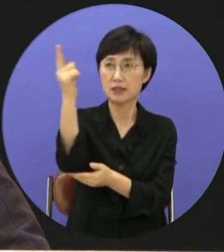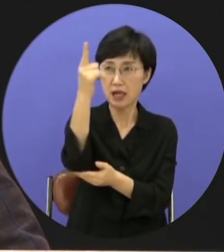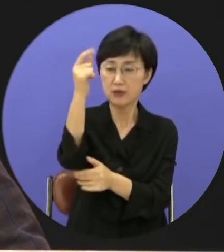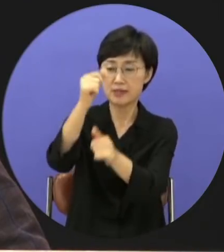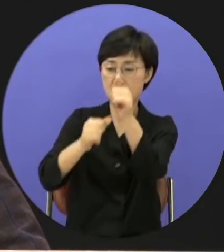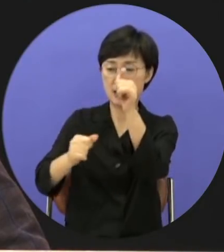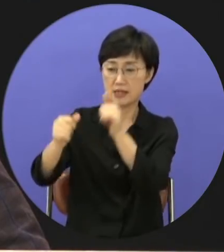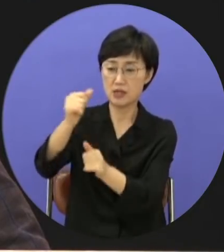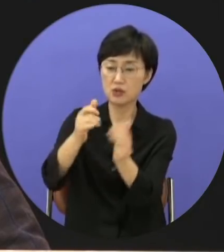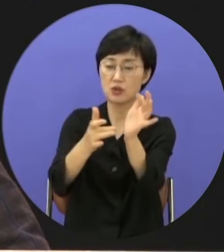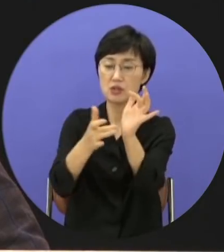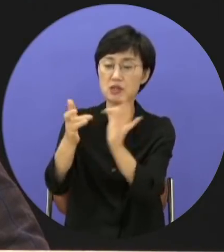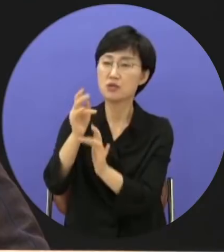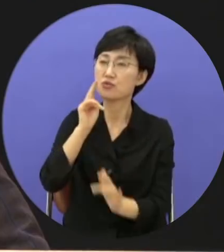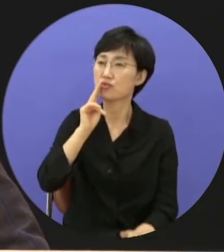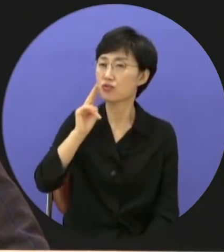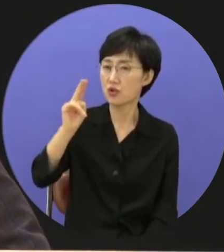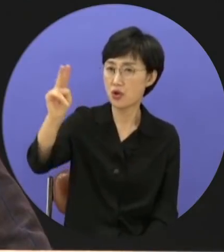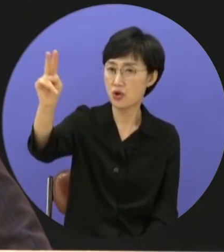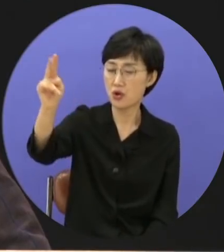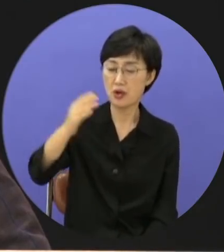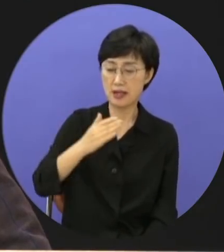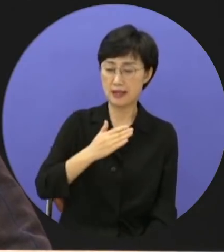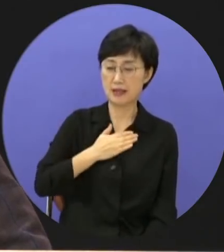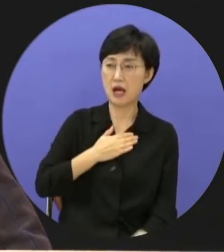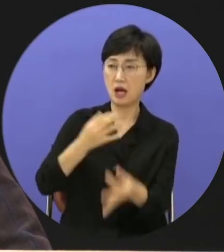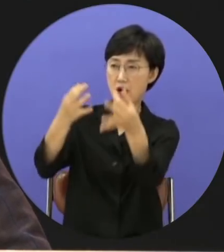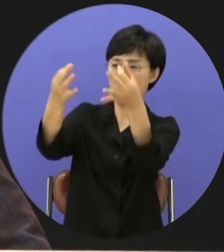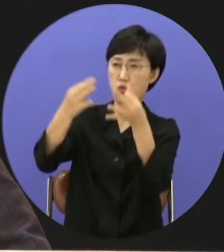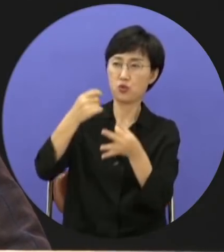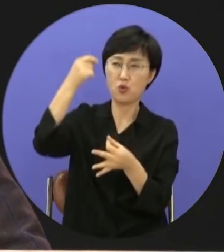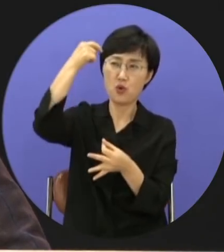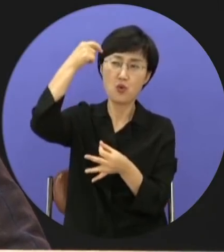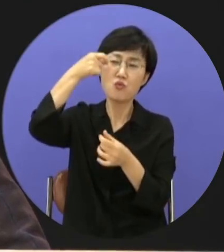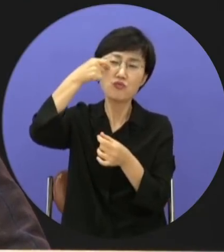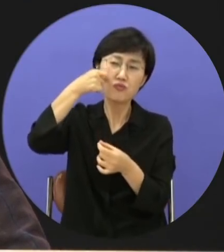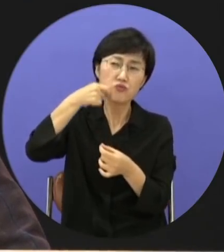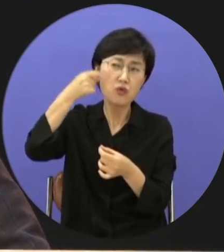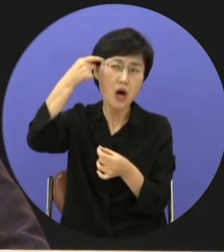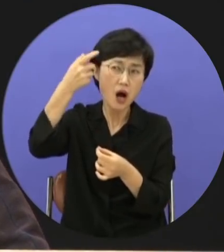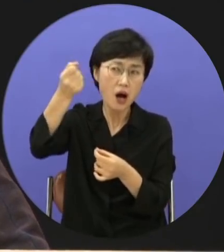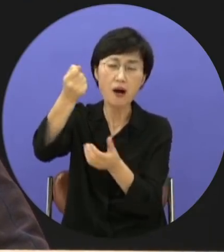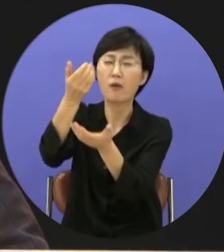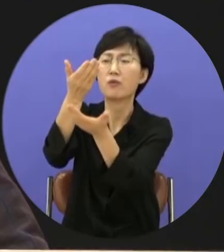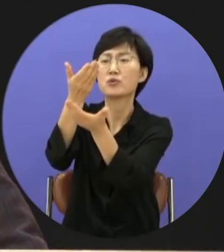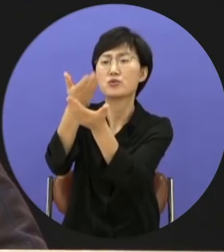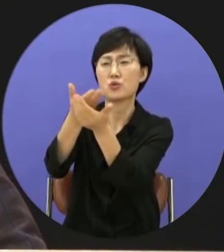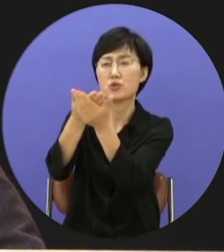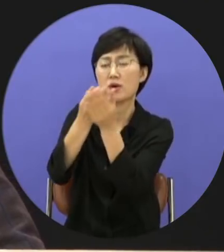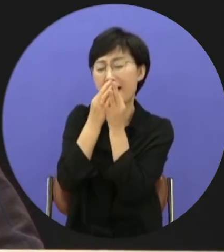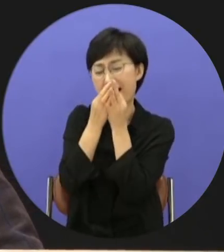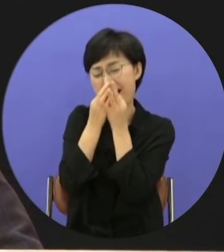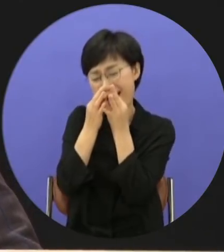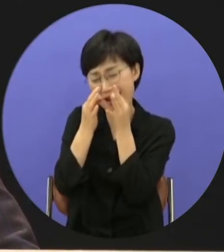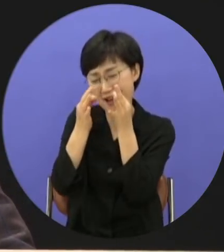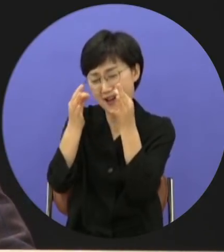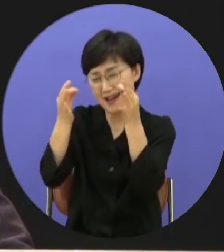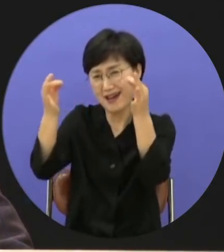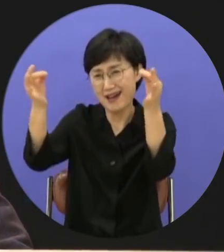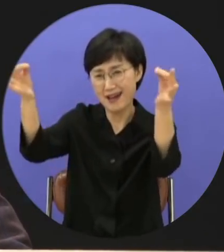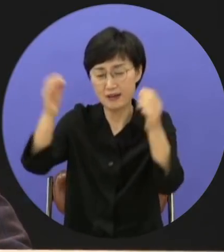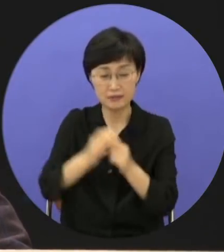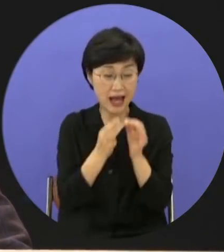나를 불쌍히 여기소서. And he says and shouts out in a very loud voice, Jesus, son of David, have mercy on me.